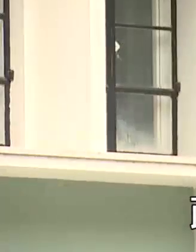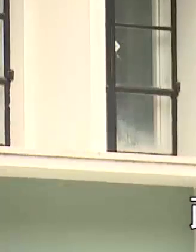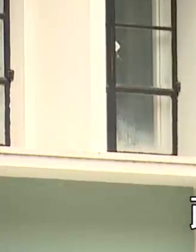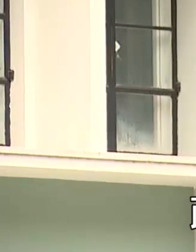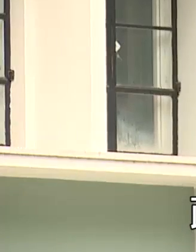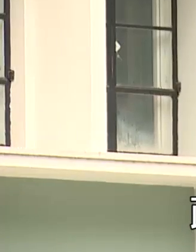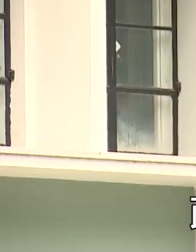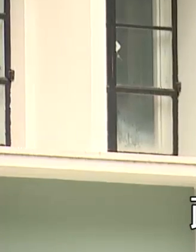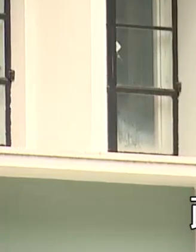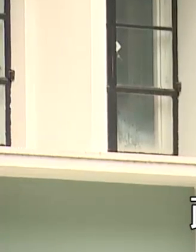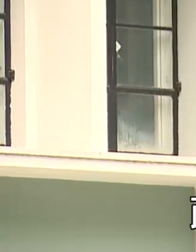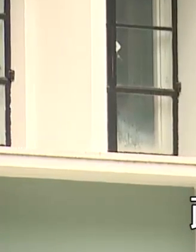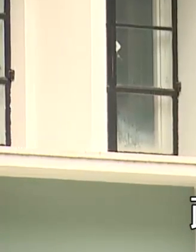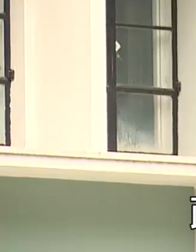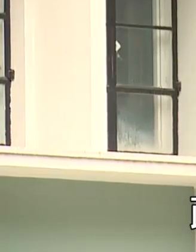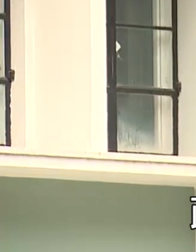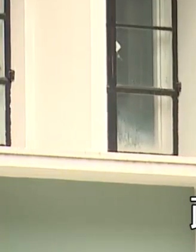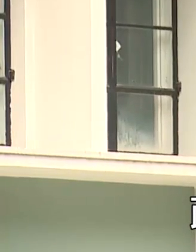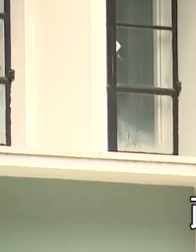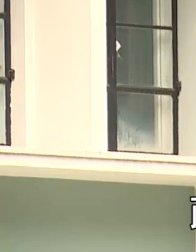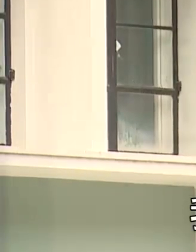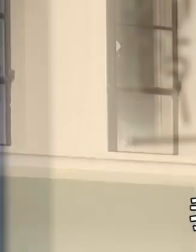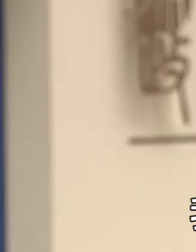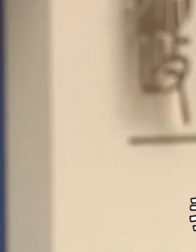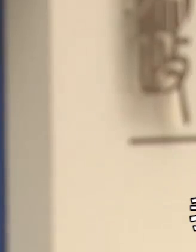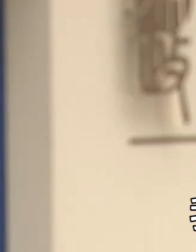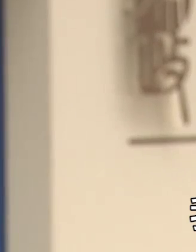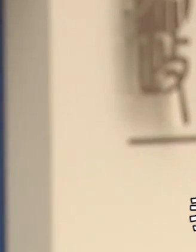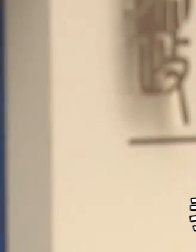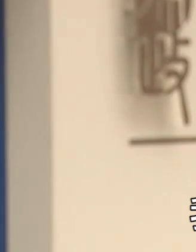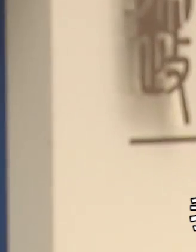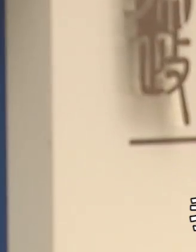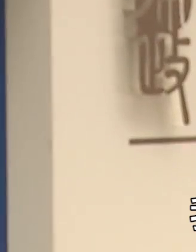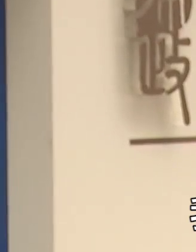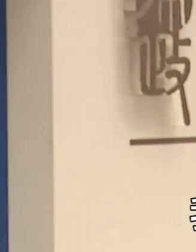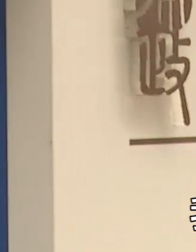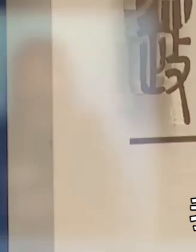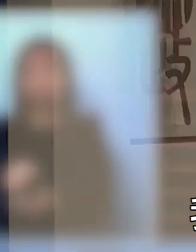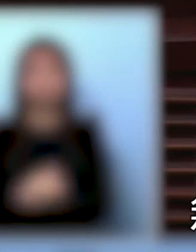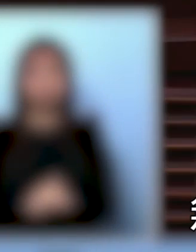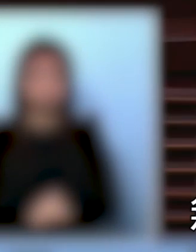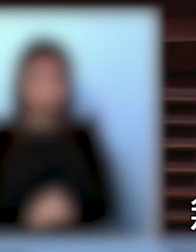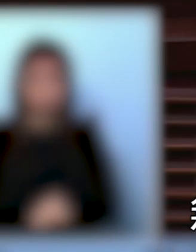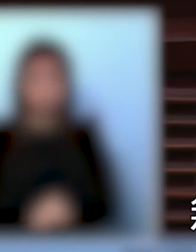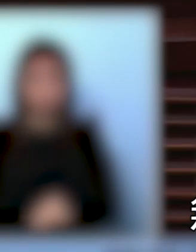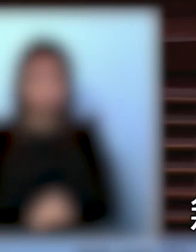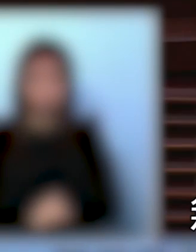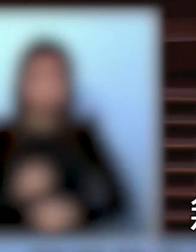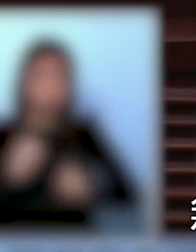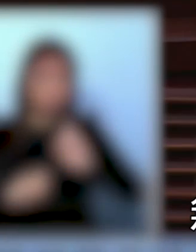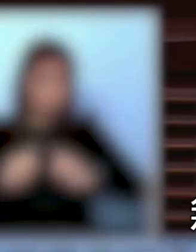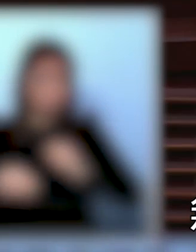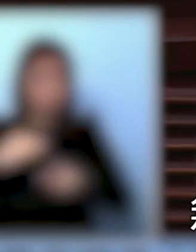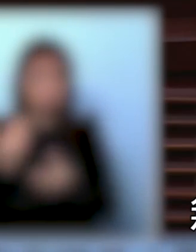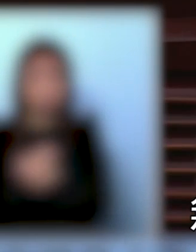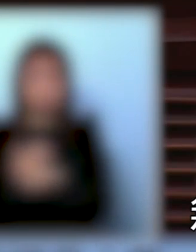的政治背景或者他其他的关系，我们都是一视同仁这样去做。无论这个案件作出来